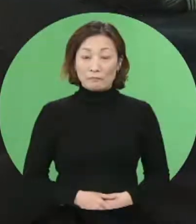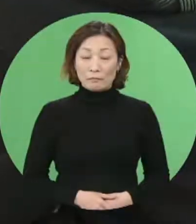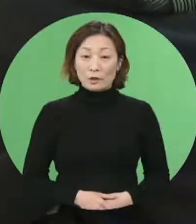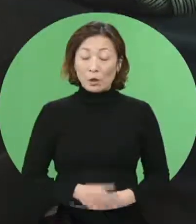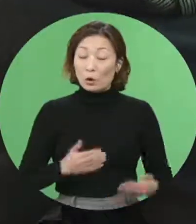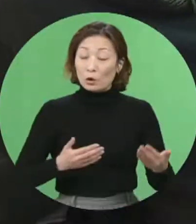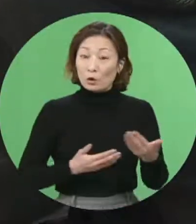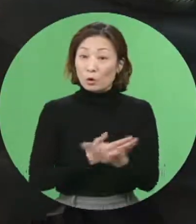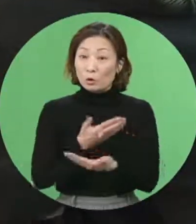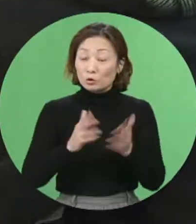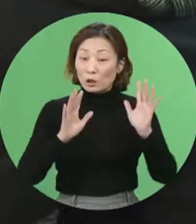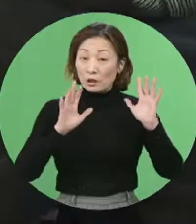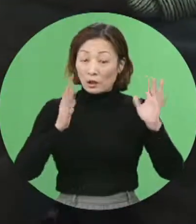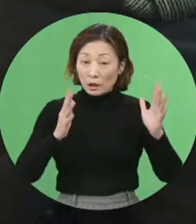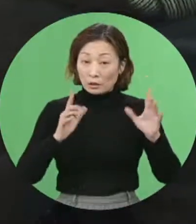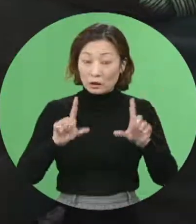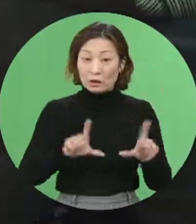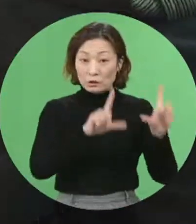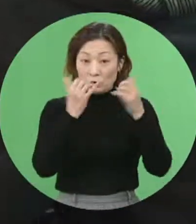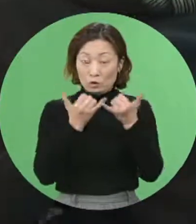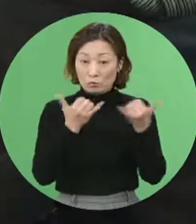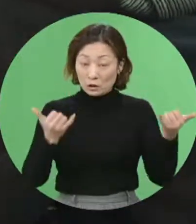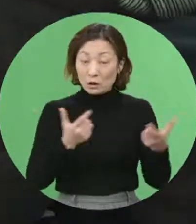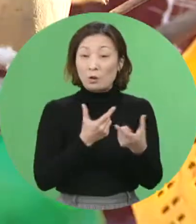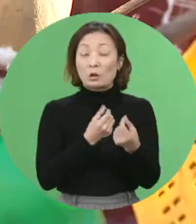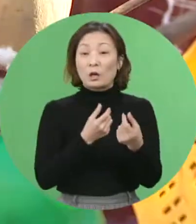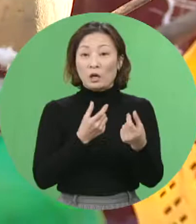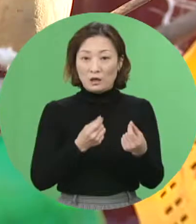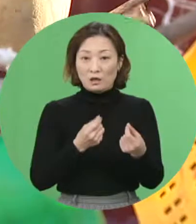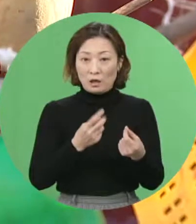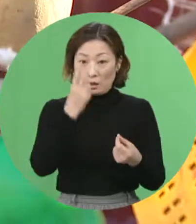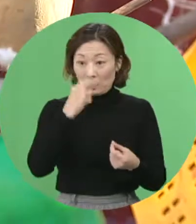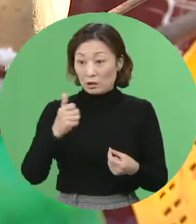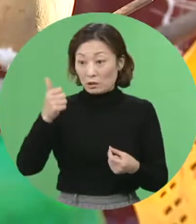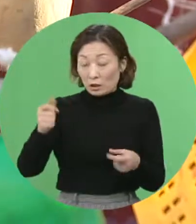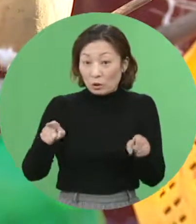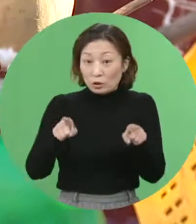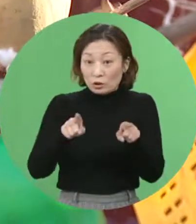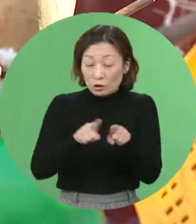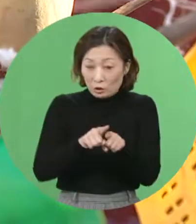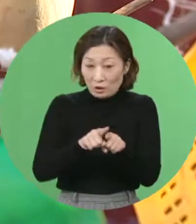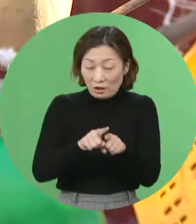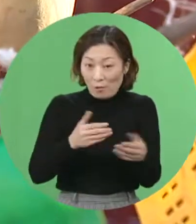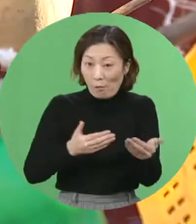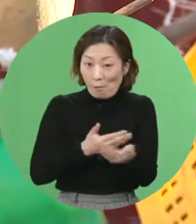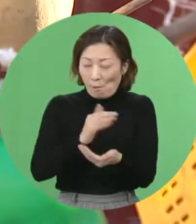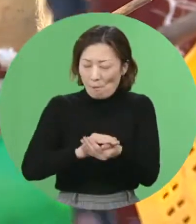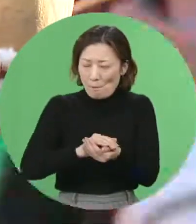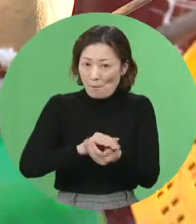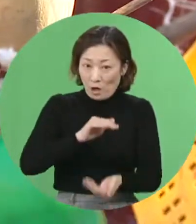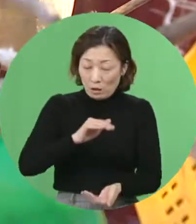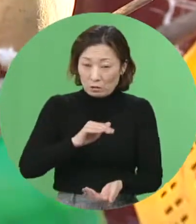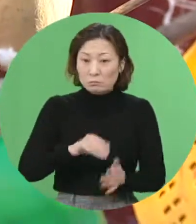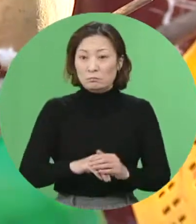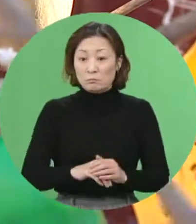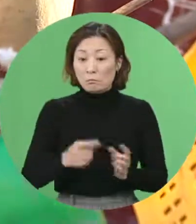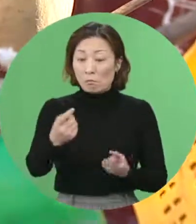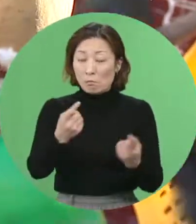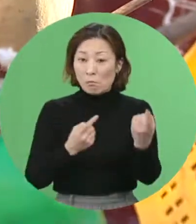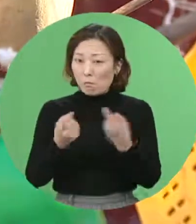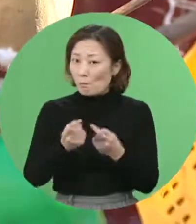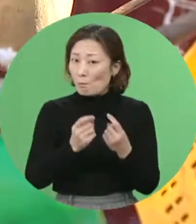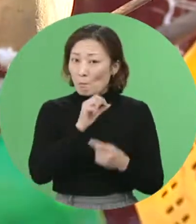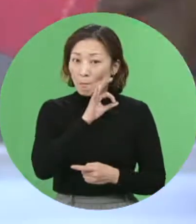交流のなかった住民同士がアーティストと共に親交を深め、誰も来ることがなかった浜辺